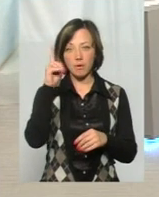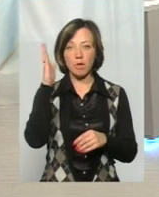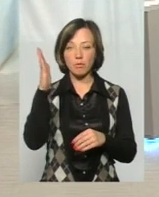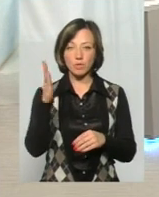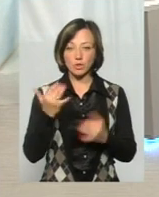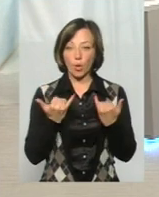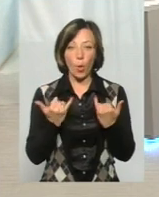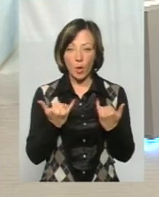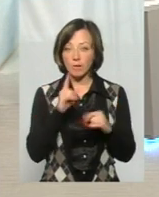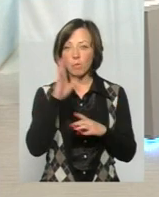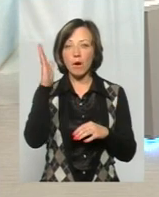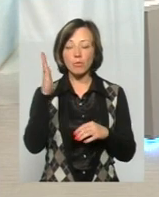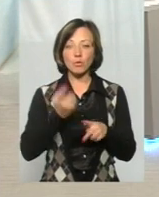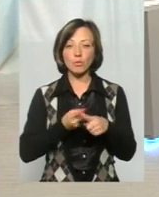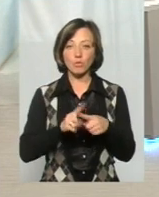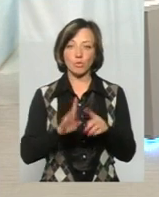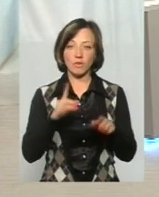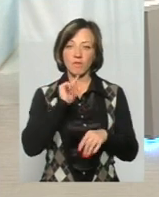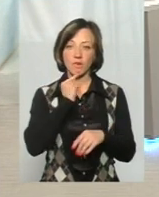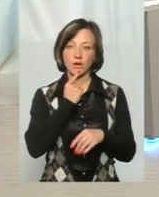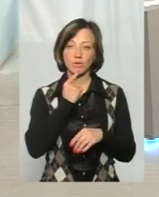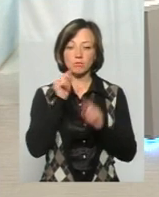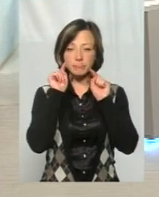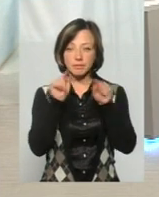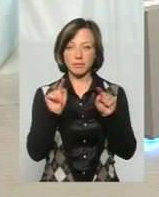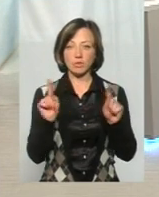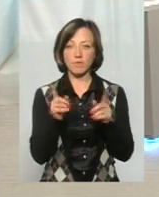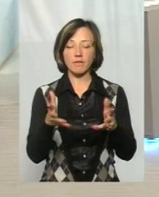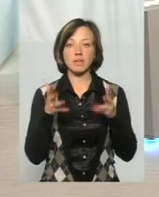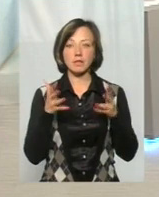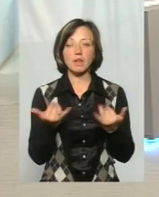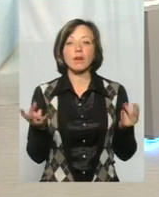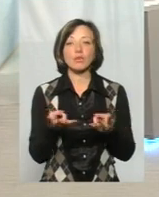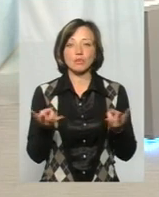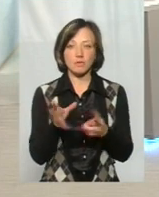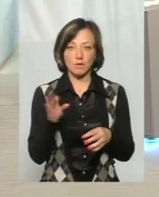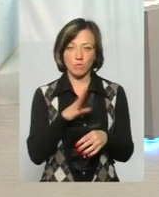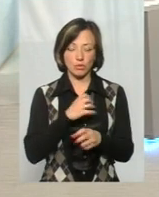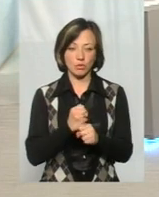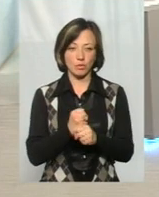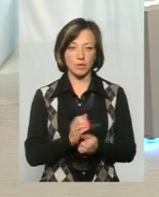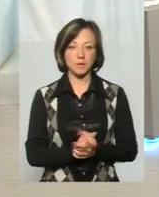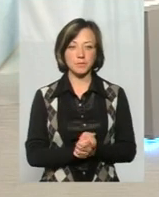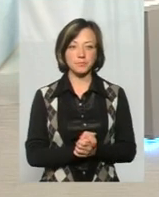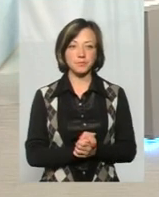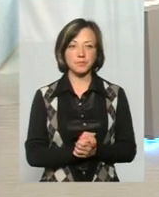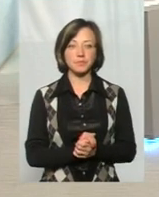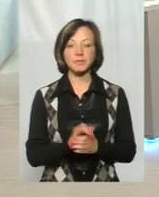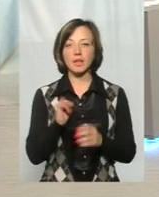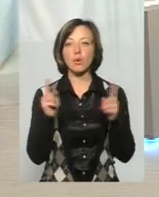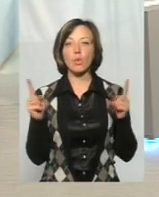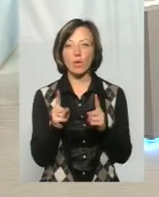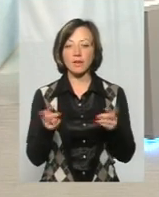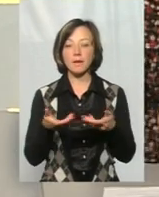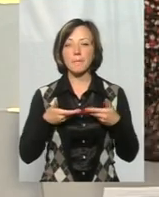не задасться сьогодні, то в майбутньому йому буде важко сконцентруватися і вияснити, а для чого це все було зроблено. І дуже коротко, ми